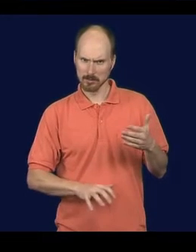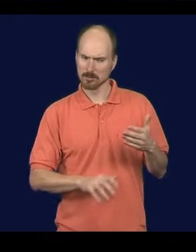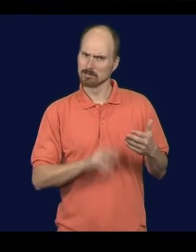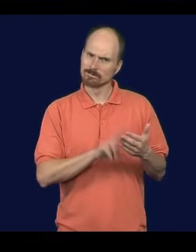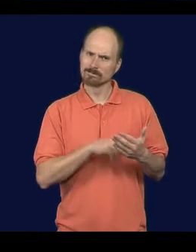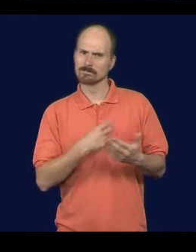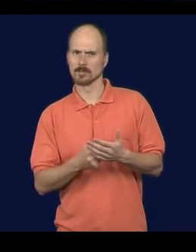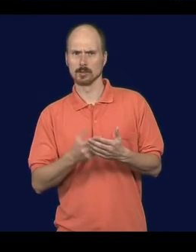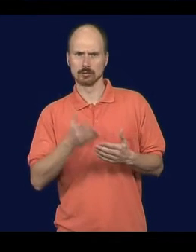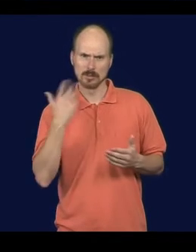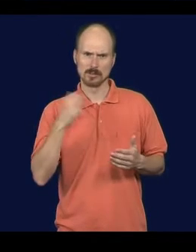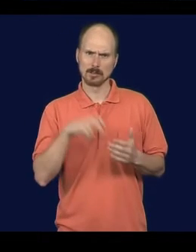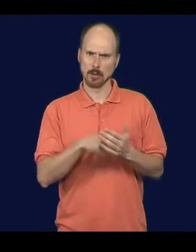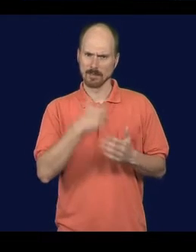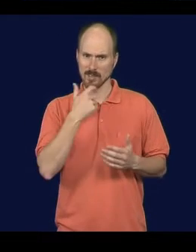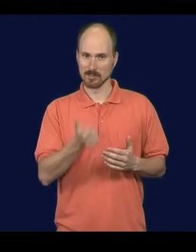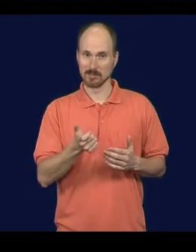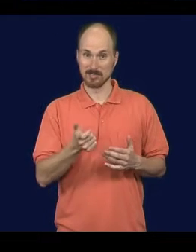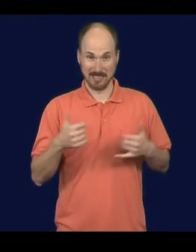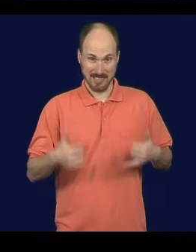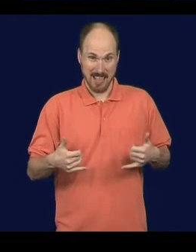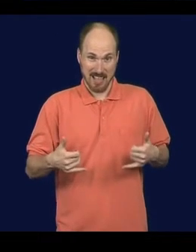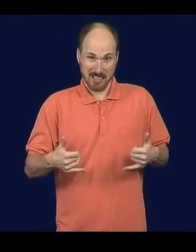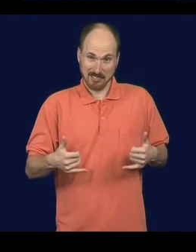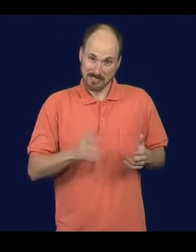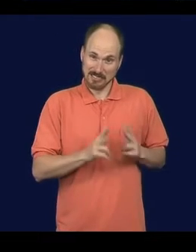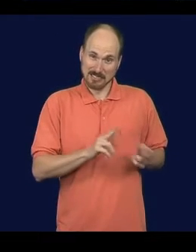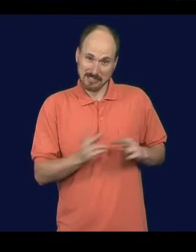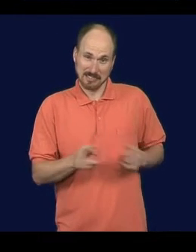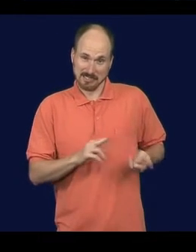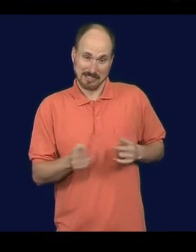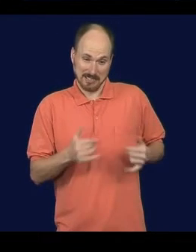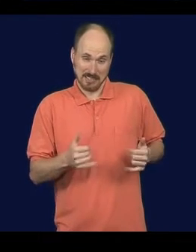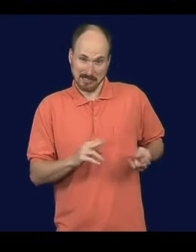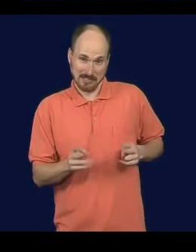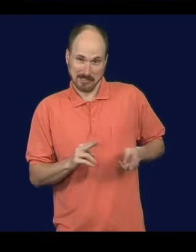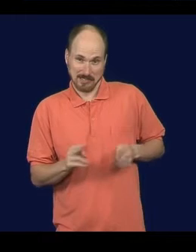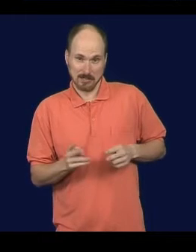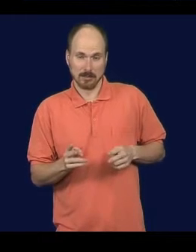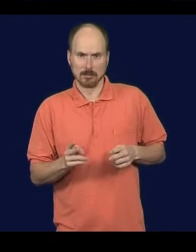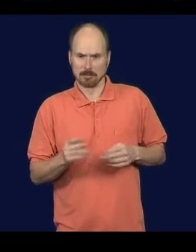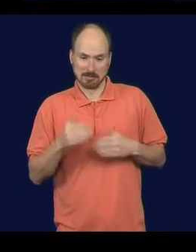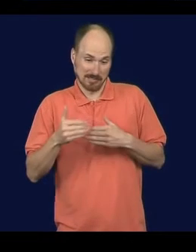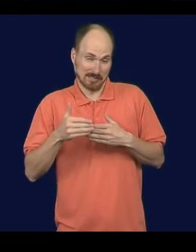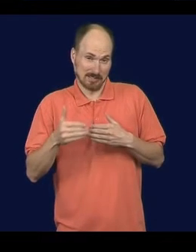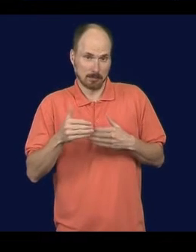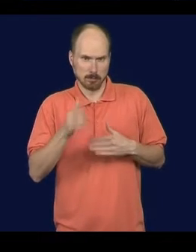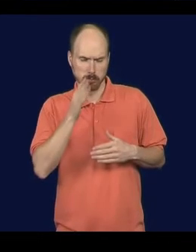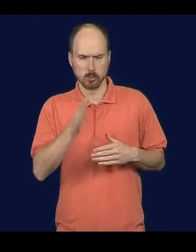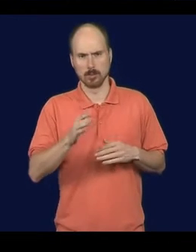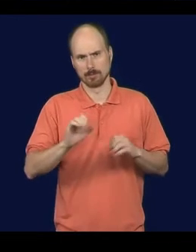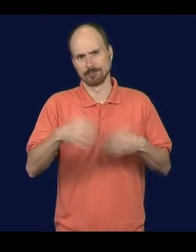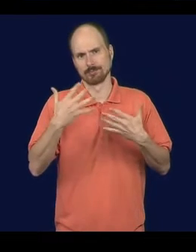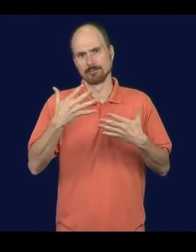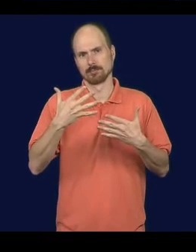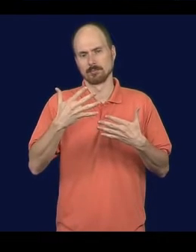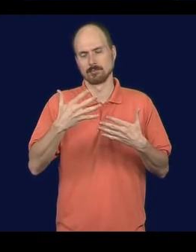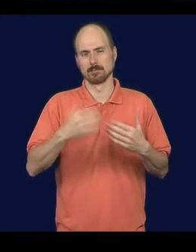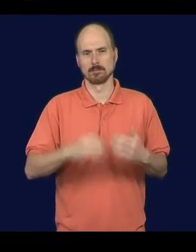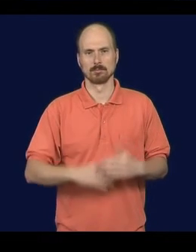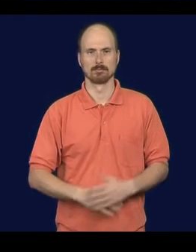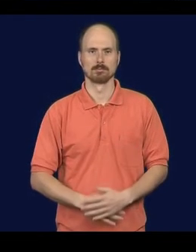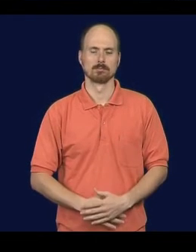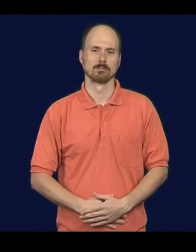vytvořili se senzorem Kinect hlavně kvůli ceně. Ale tento senzor však